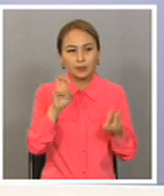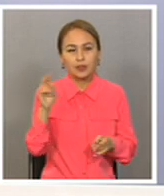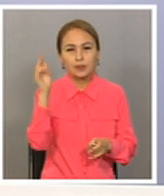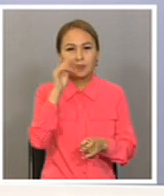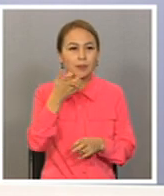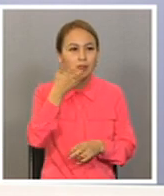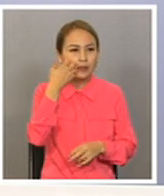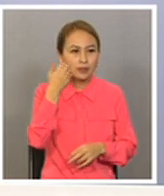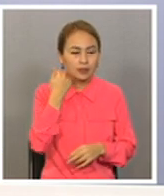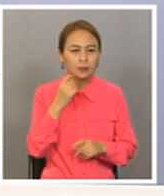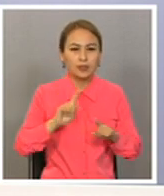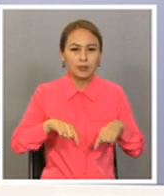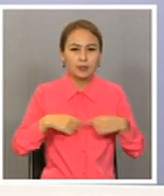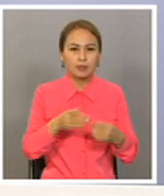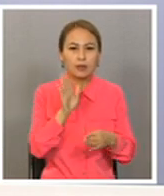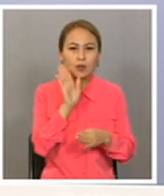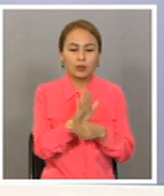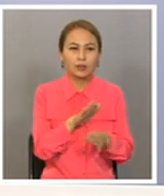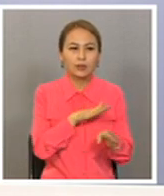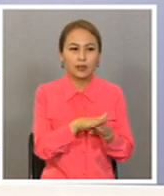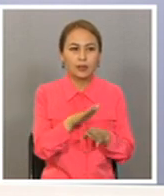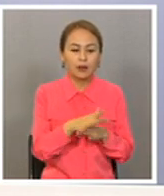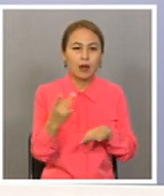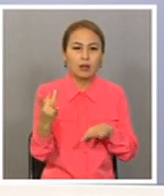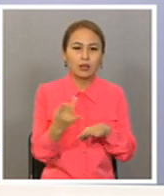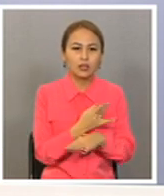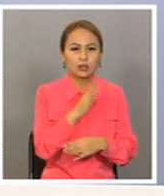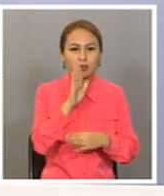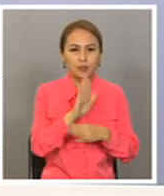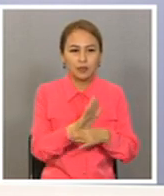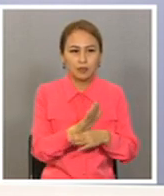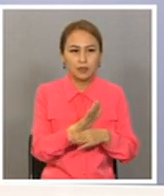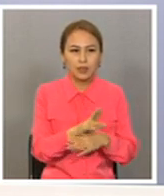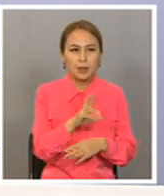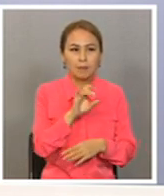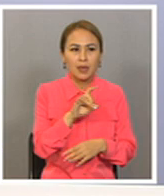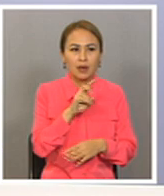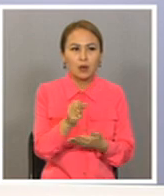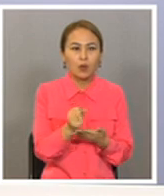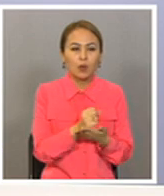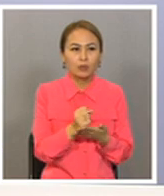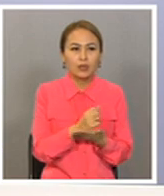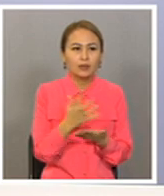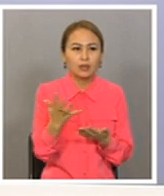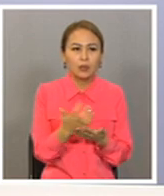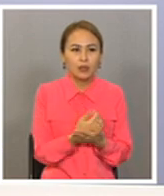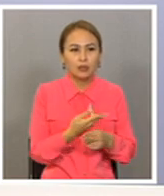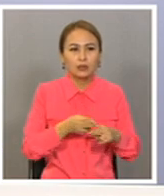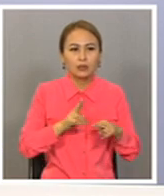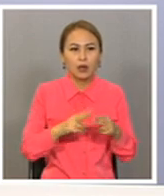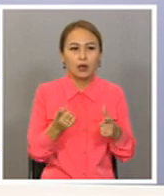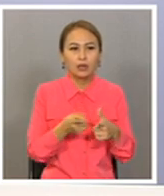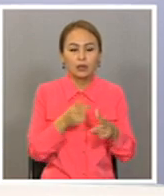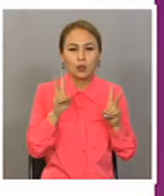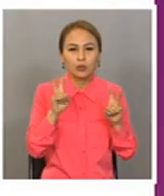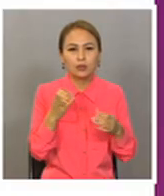пайдаланып, тапсырма орындайық. Алғашқы тапсырмамыз Берел қорымынан табылған жәдігердің атауын